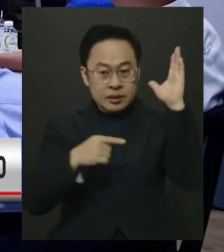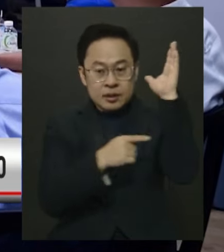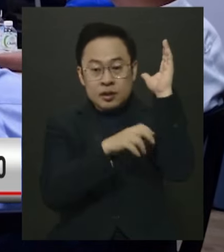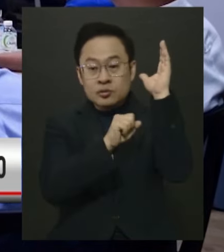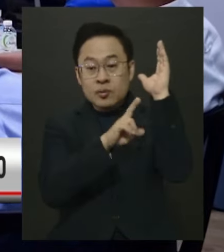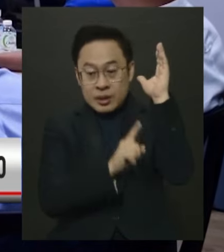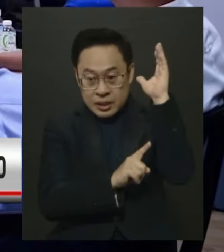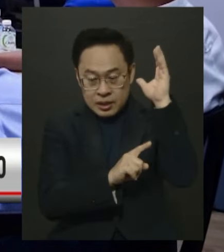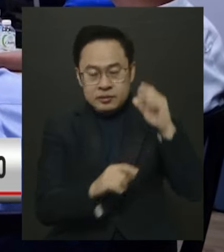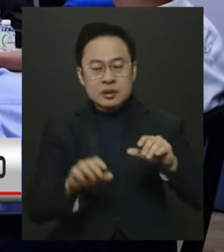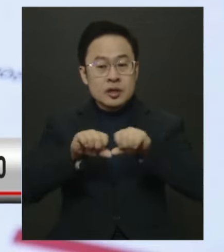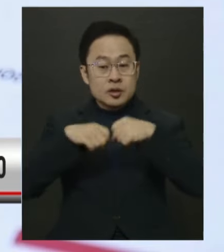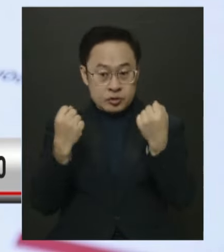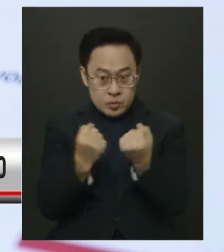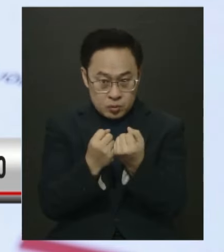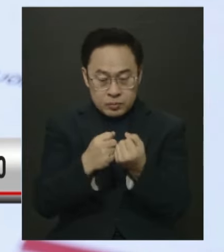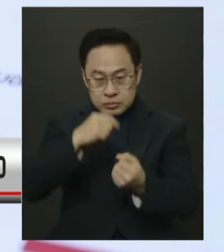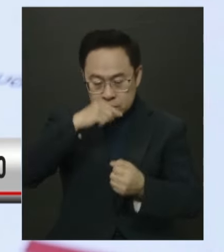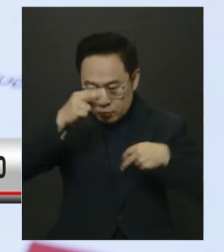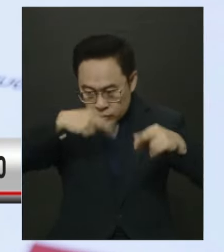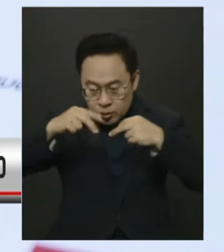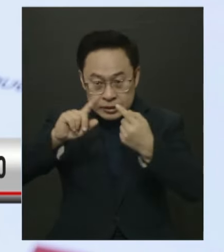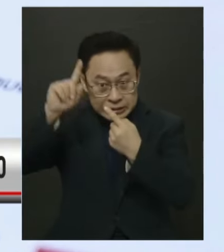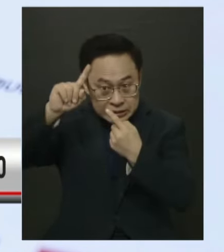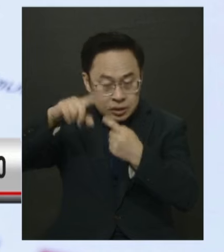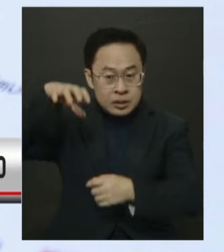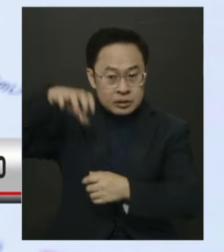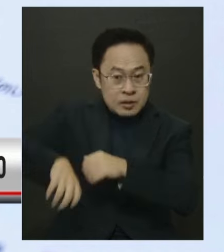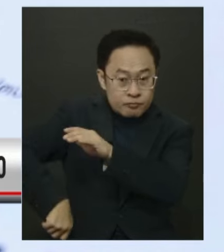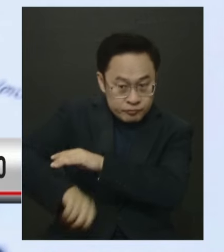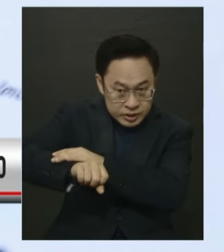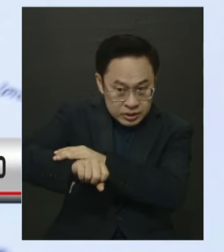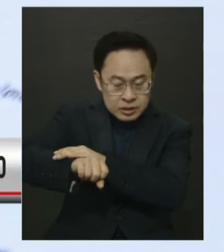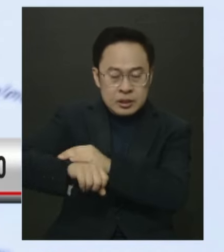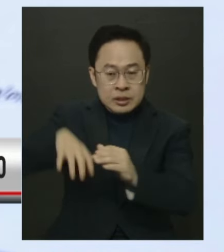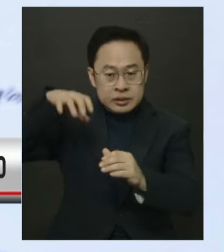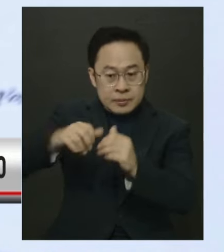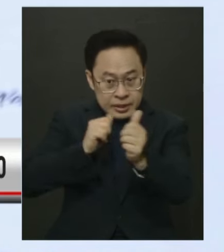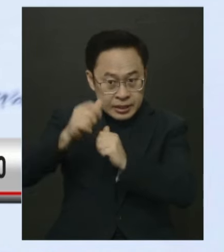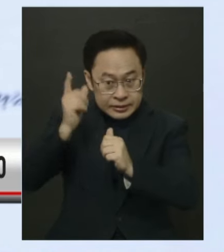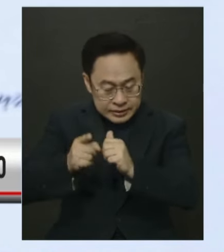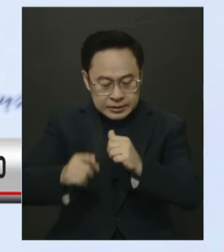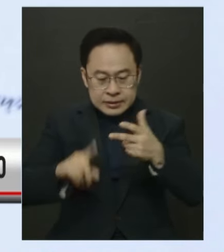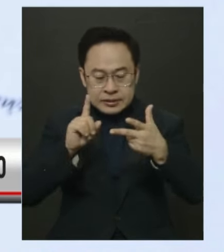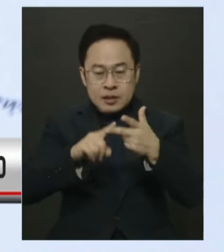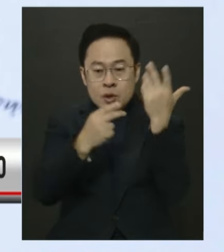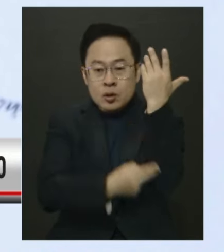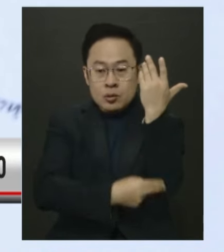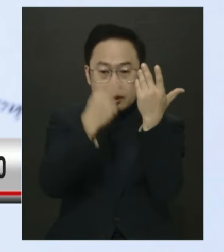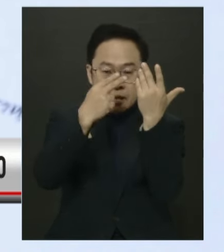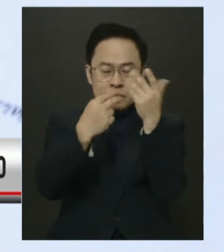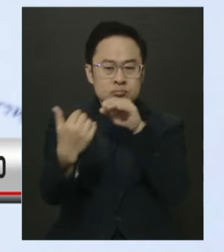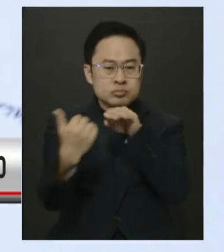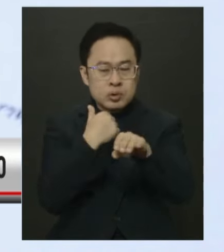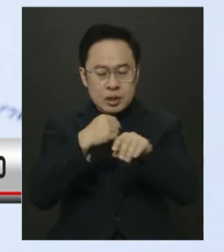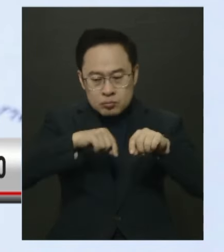ามซ้อมที่พักการเดินทางและอื่นๆที่กำหนดซึ่งวันพุธที่24กรกฎาคมนี้ค่ะก็จะมี